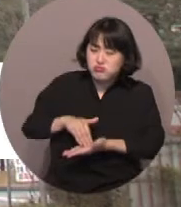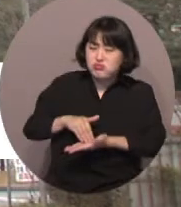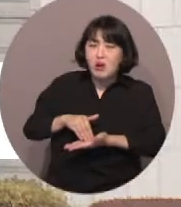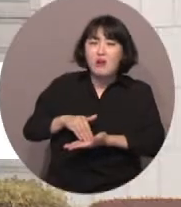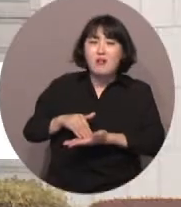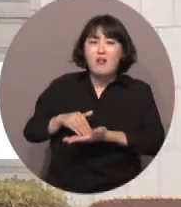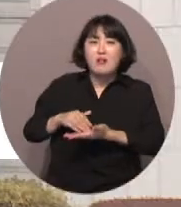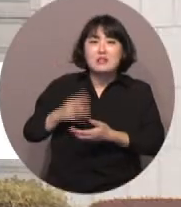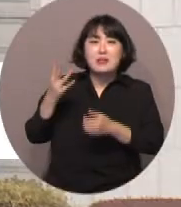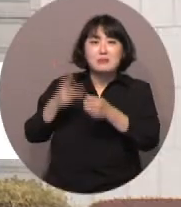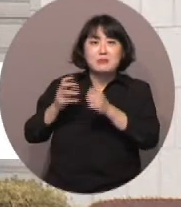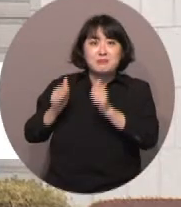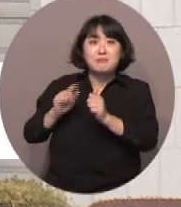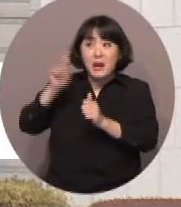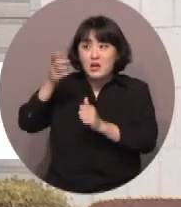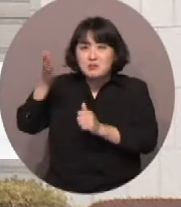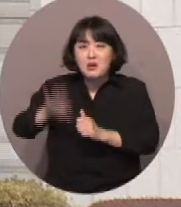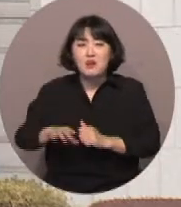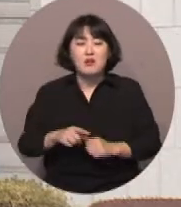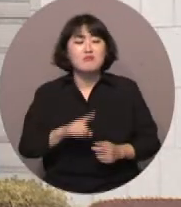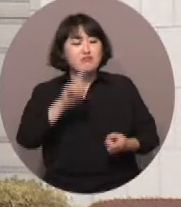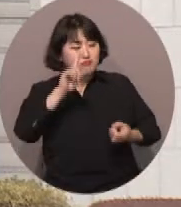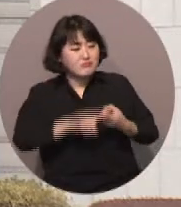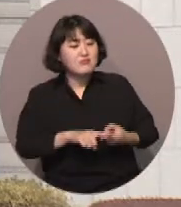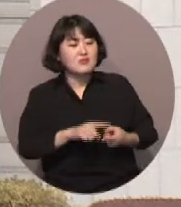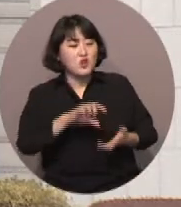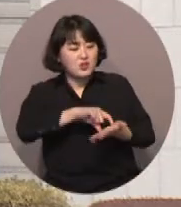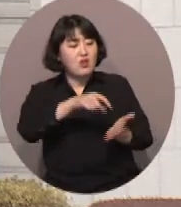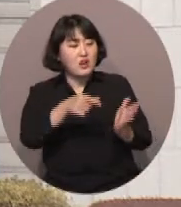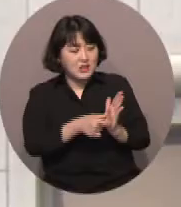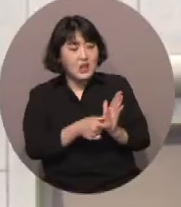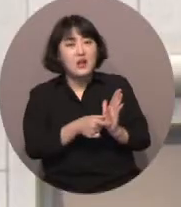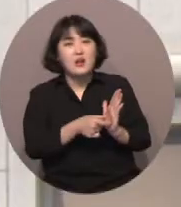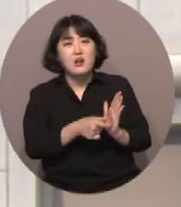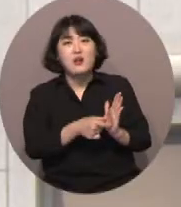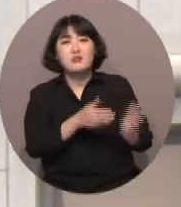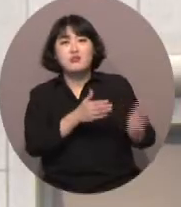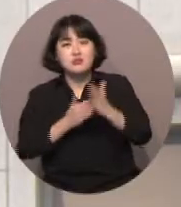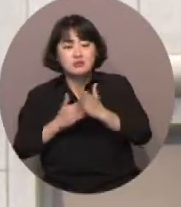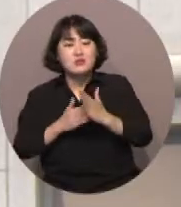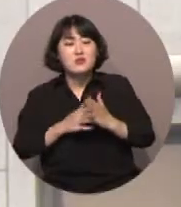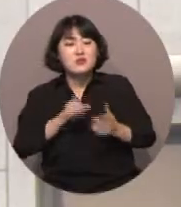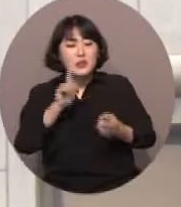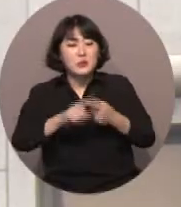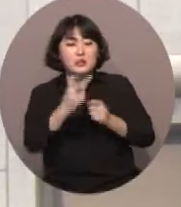상고심 은 원심 형량이 적정하다 며 상고를 기각했다 형이 확정됐습니다